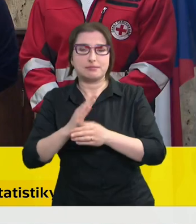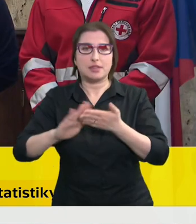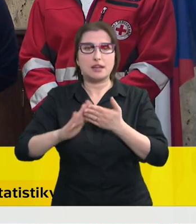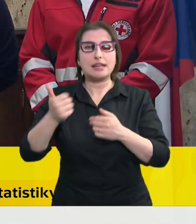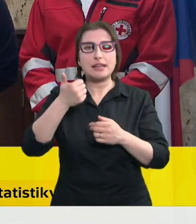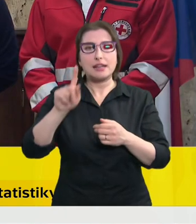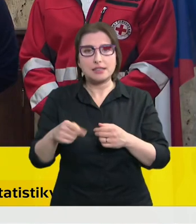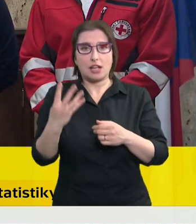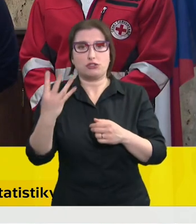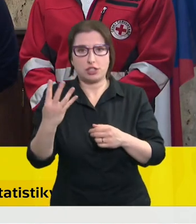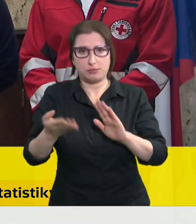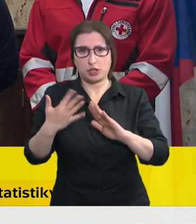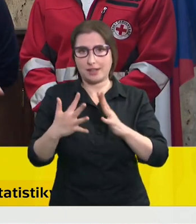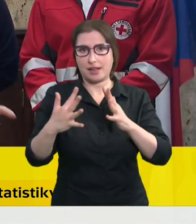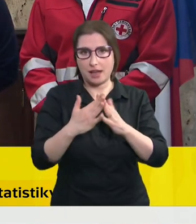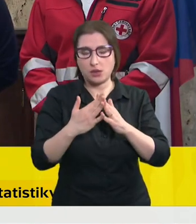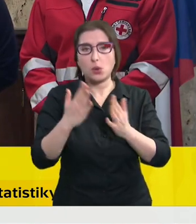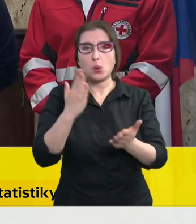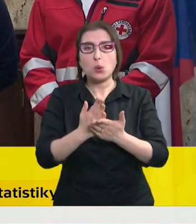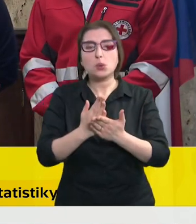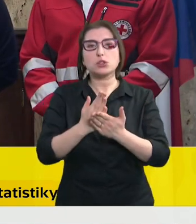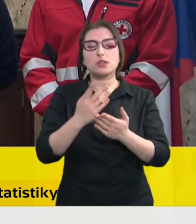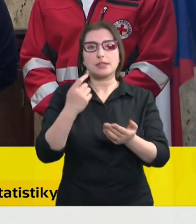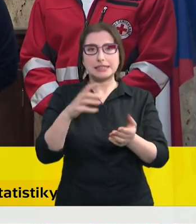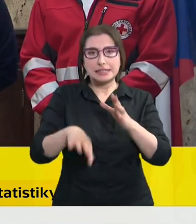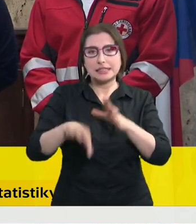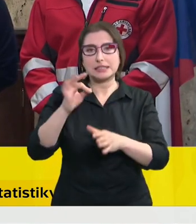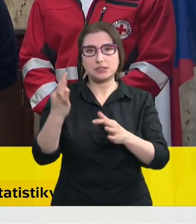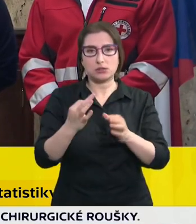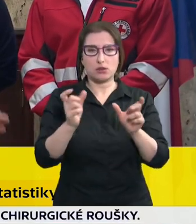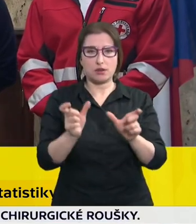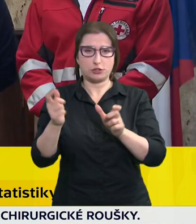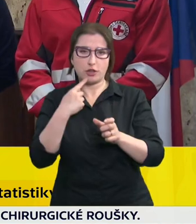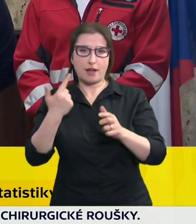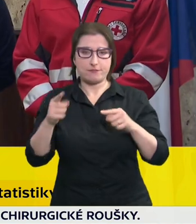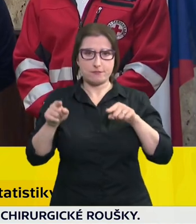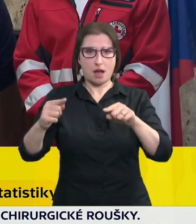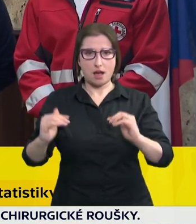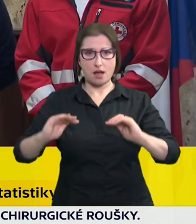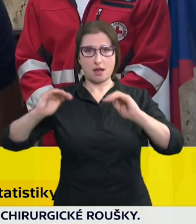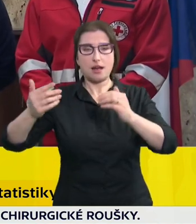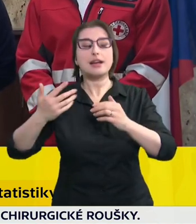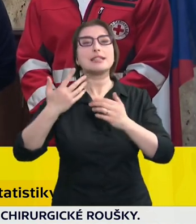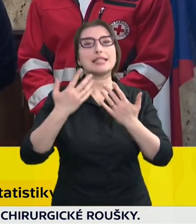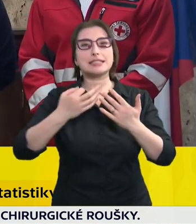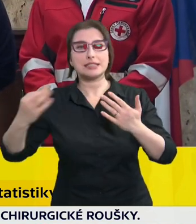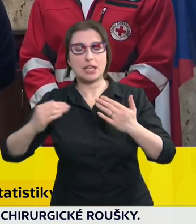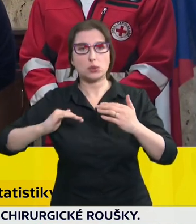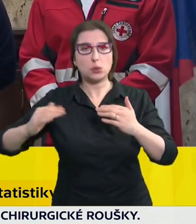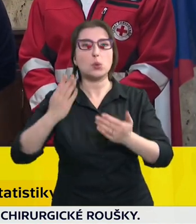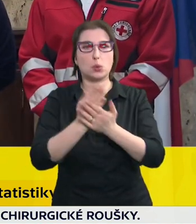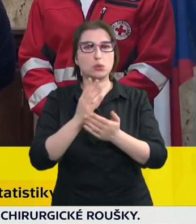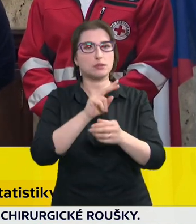1,4x, tak ve 2 svých reprodukčních cyklech, jakýchsi life cyklech, řekněme 2x10 dnů, by tato lůžka dokázala obsadit